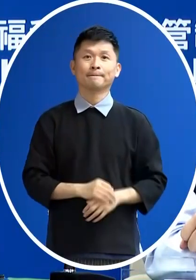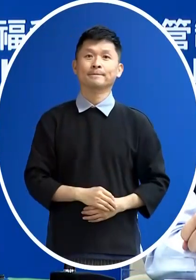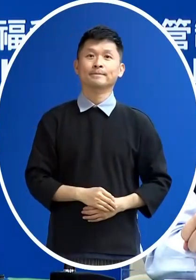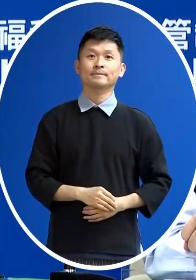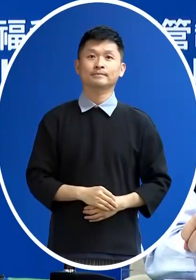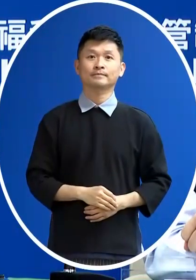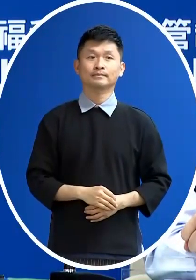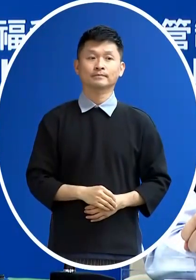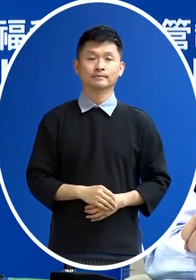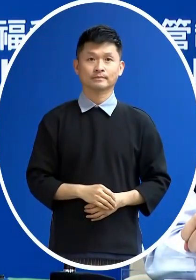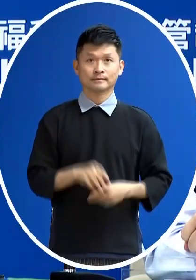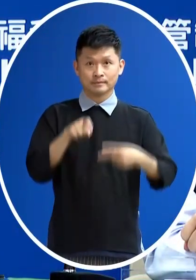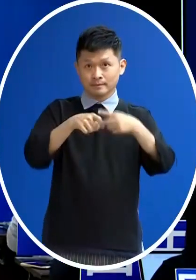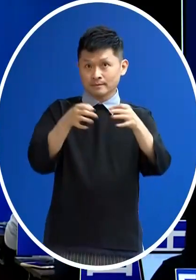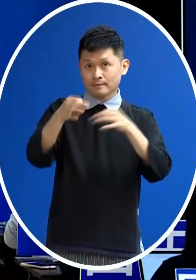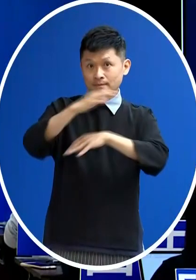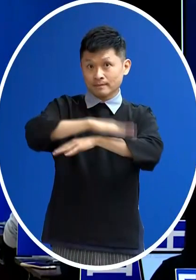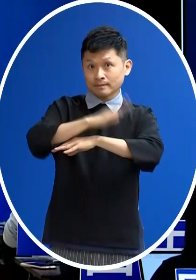哎，好，工商。